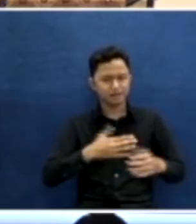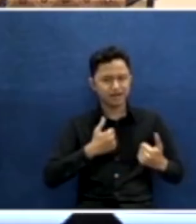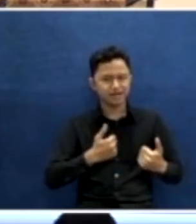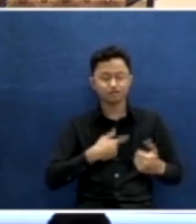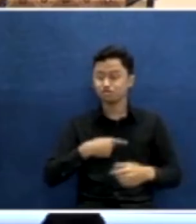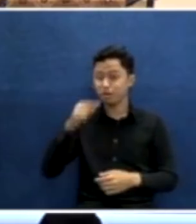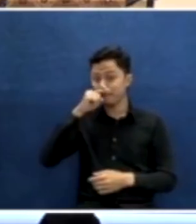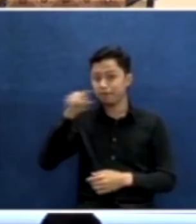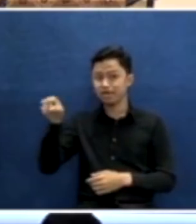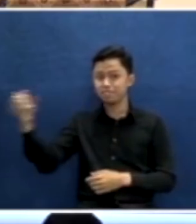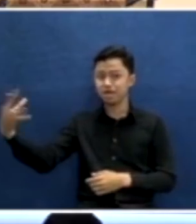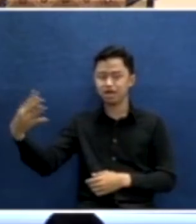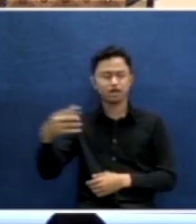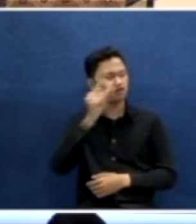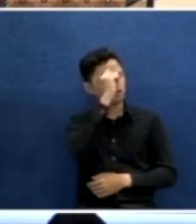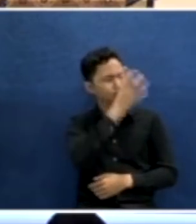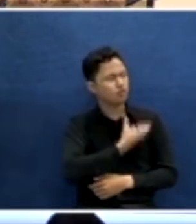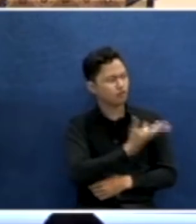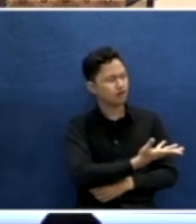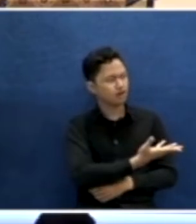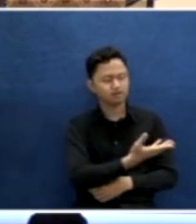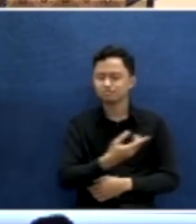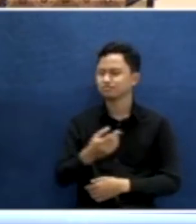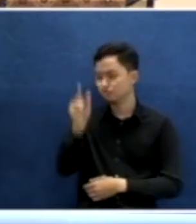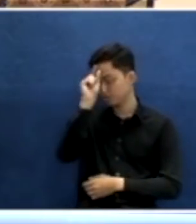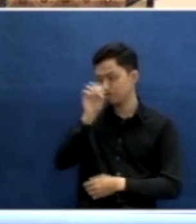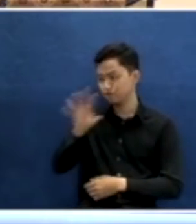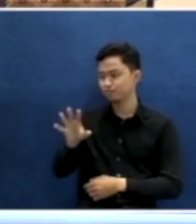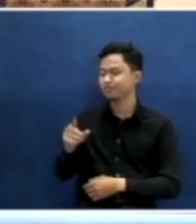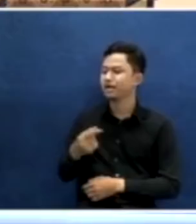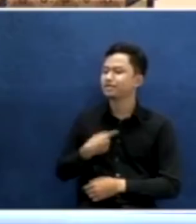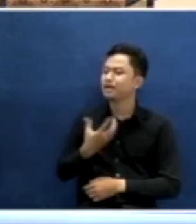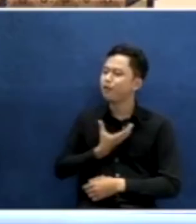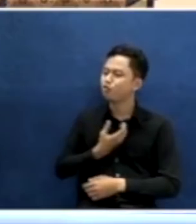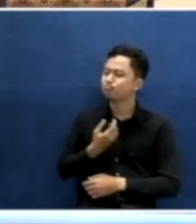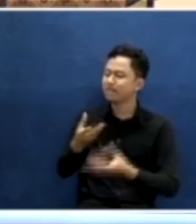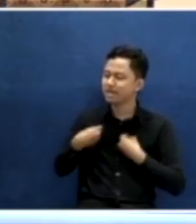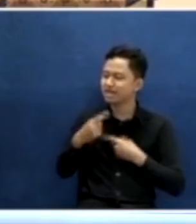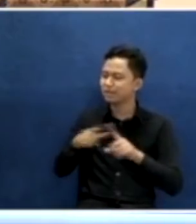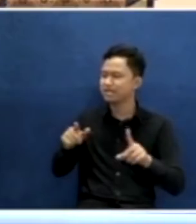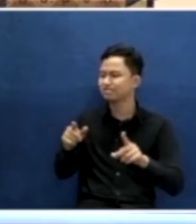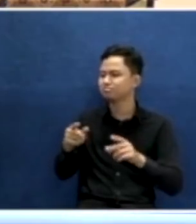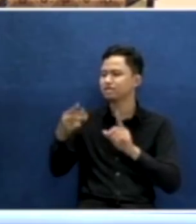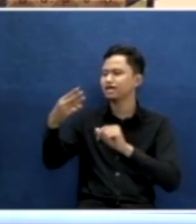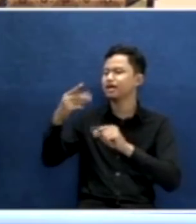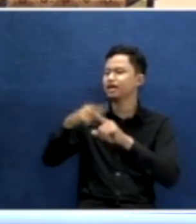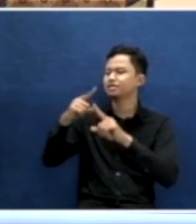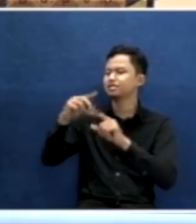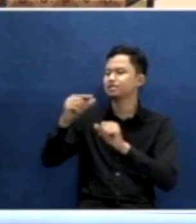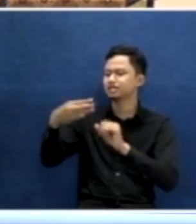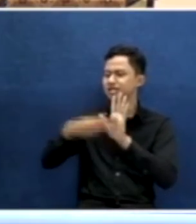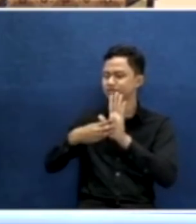apa ia tampak mau ekstrim Pak permintaan saya dapat pusat kalau memang itu untuk anak saya keluar